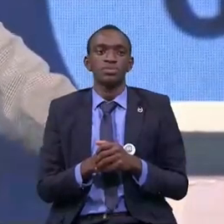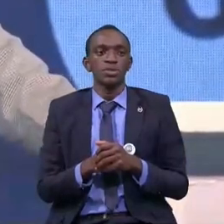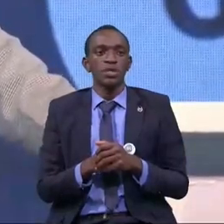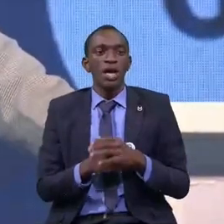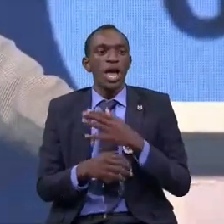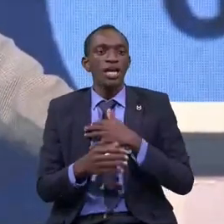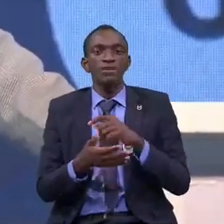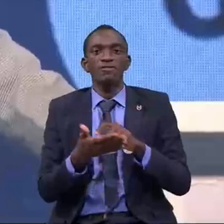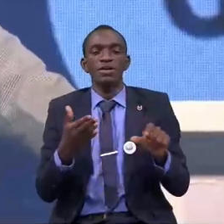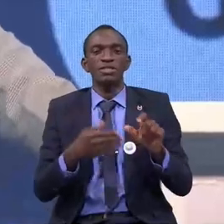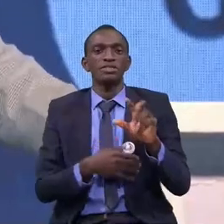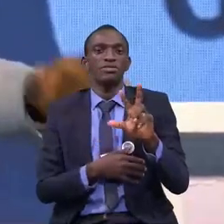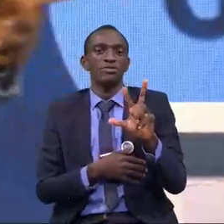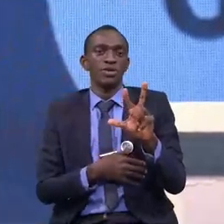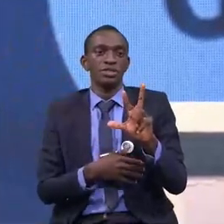pour voler. Verset 3.